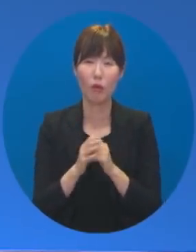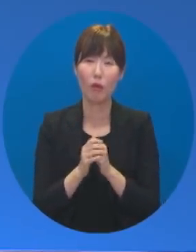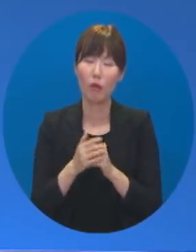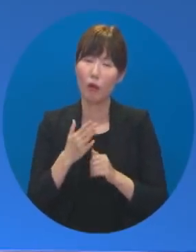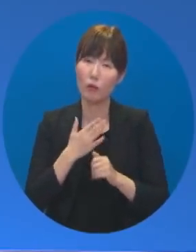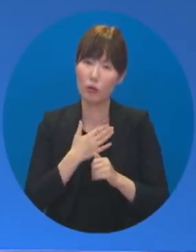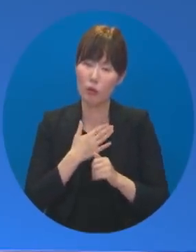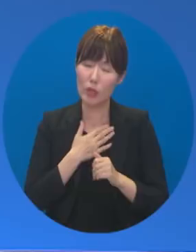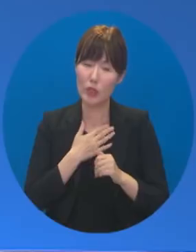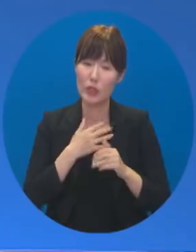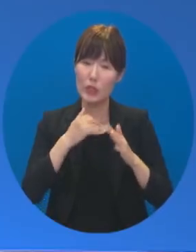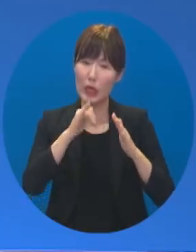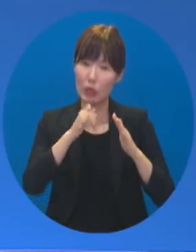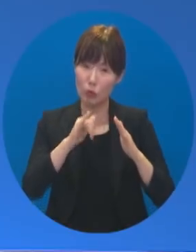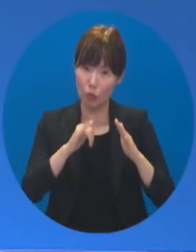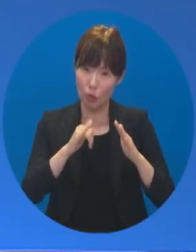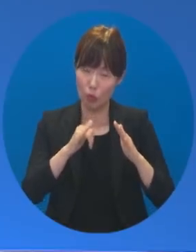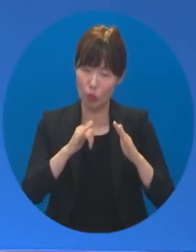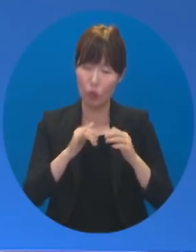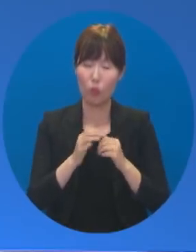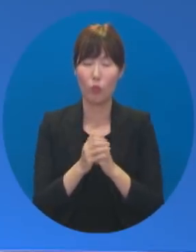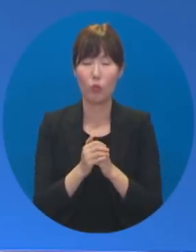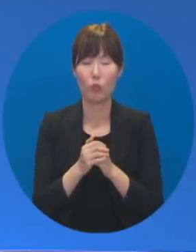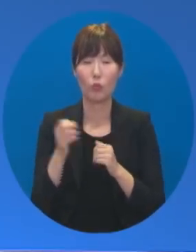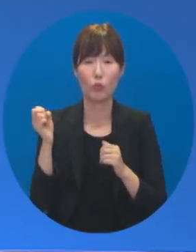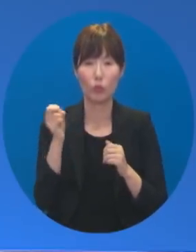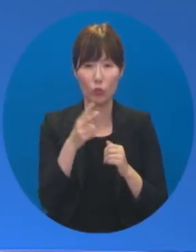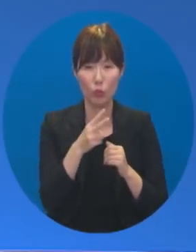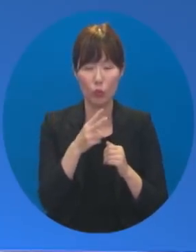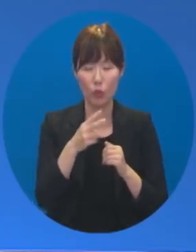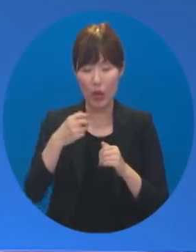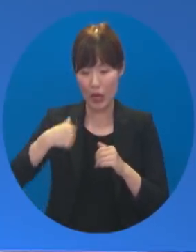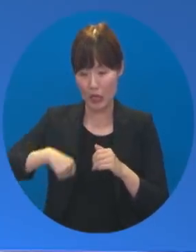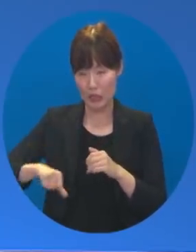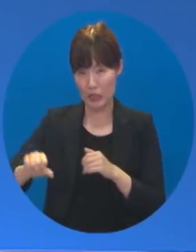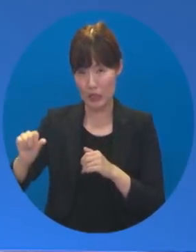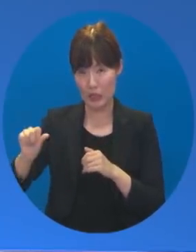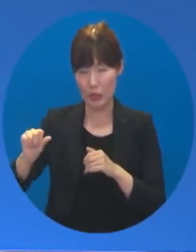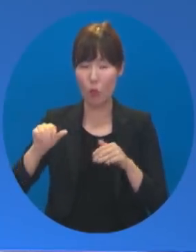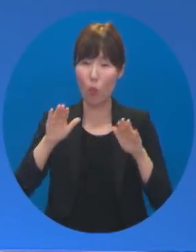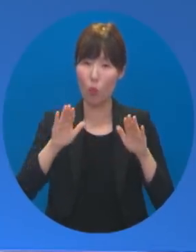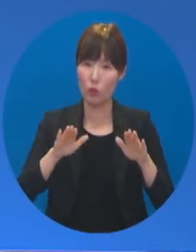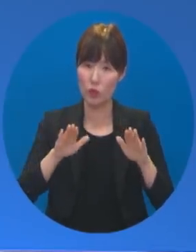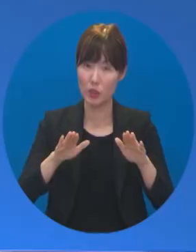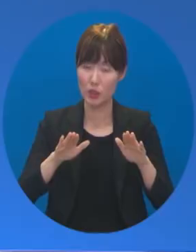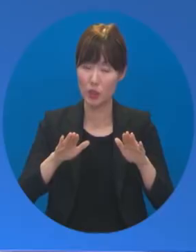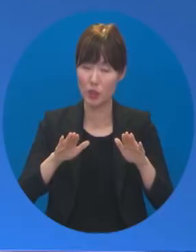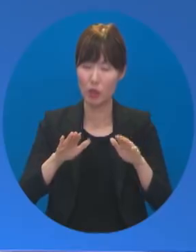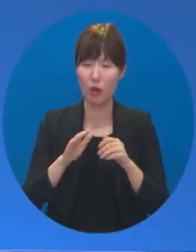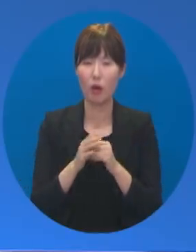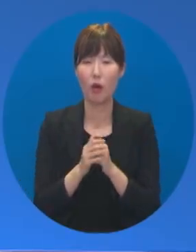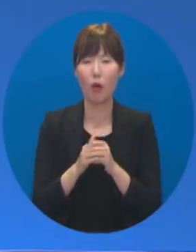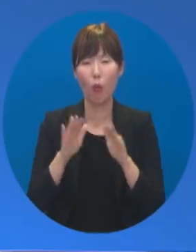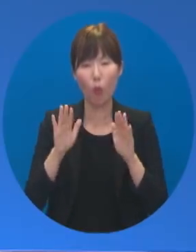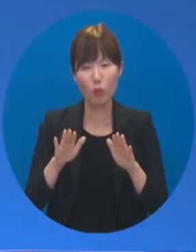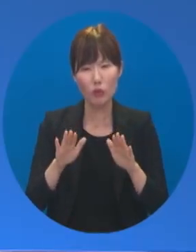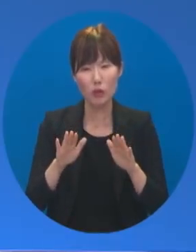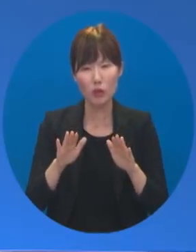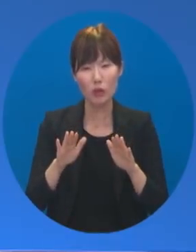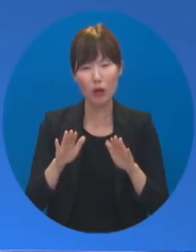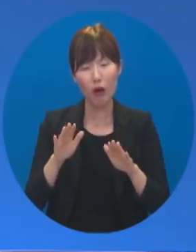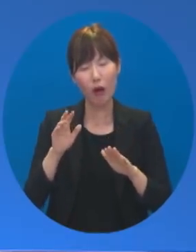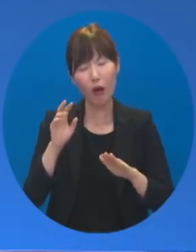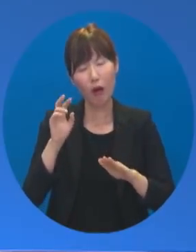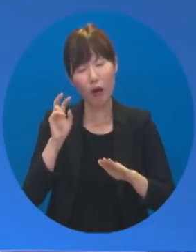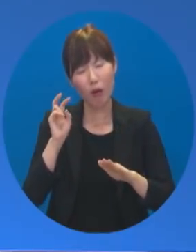저희 가족과 원기가 오늘이 어쩌면 마지막일 수 있겠구나라는